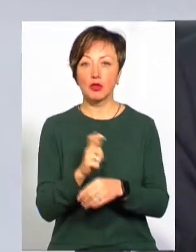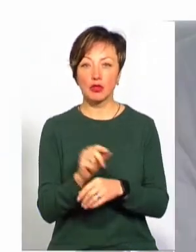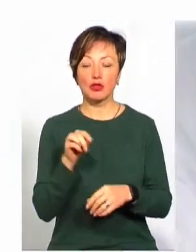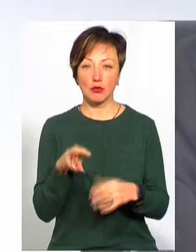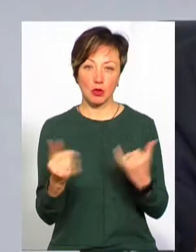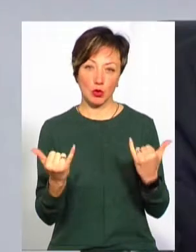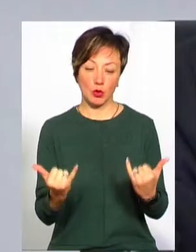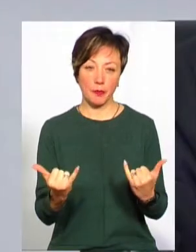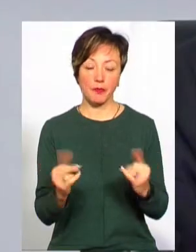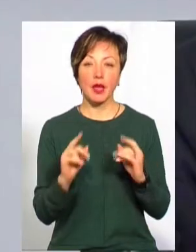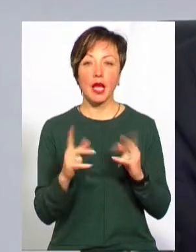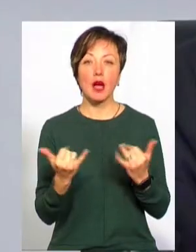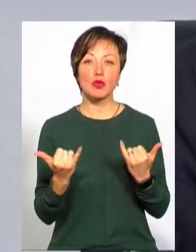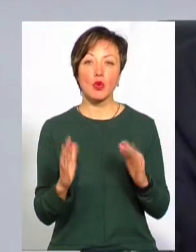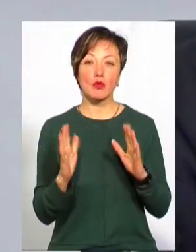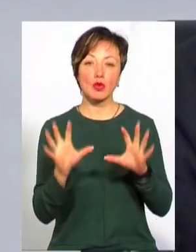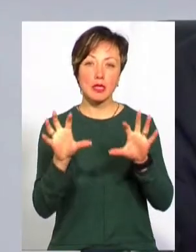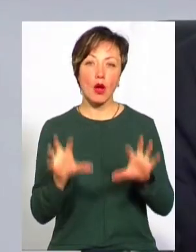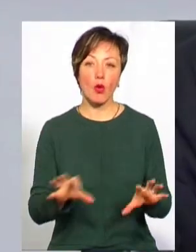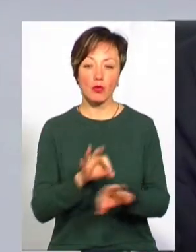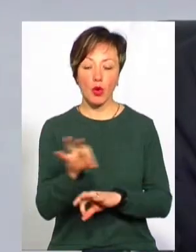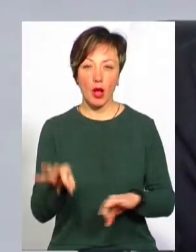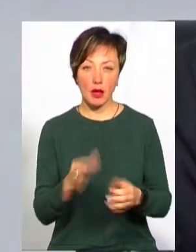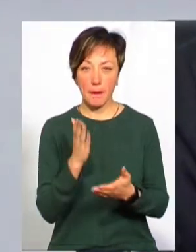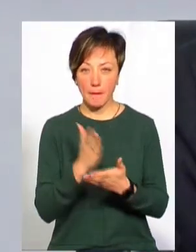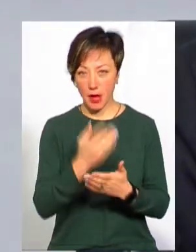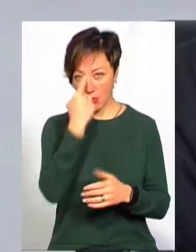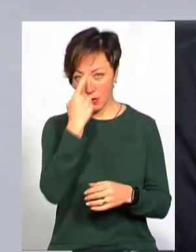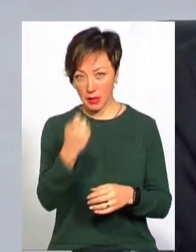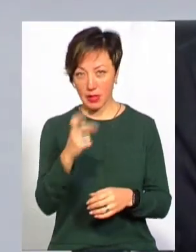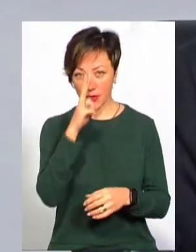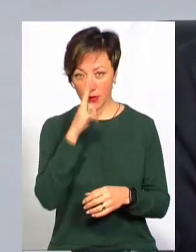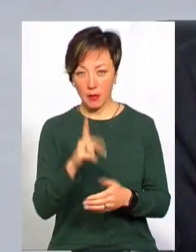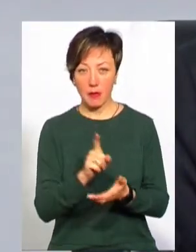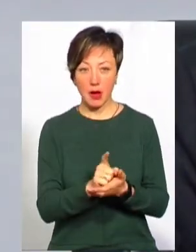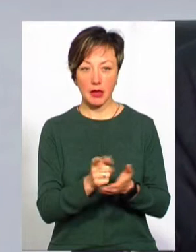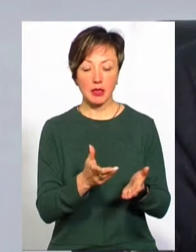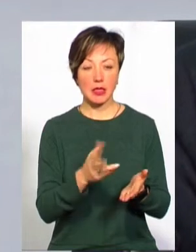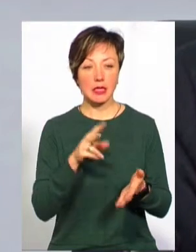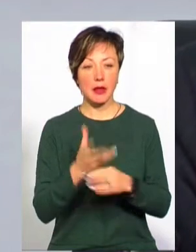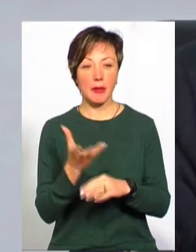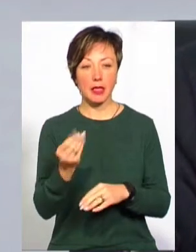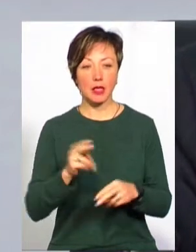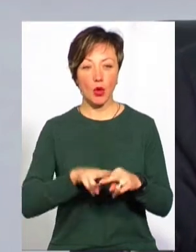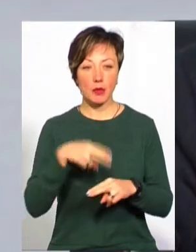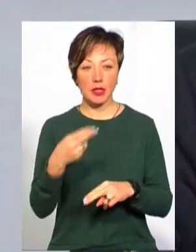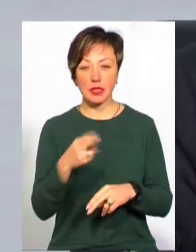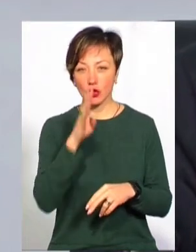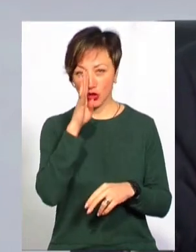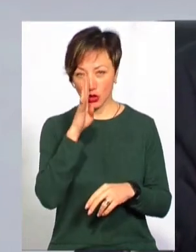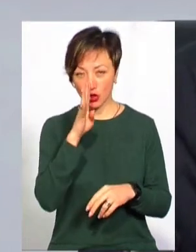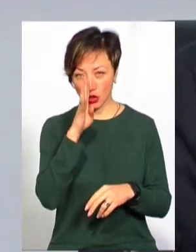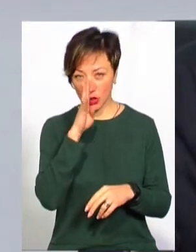є сьогодні. Як сьогодні буде в законопроєкті? Маєте попередити за 2 місяці, маєте заплатити компенсацію за 4,